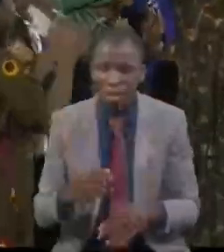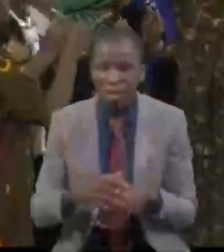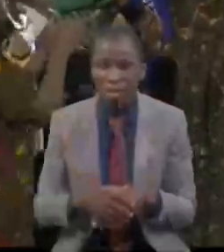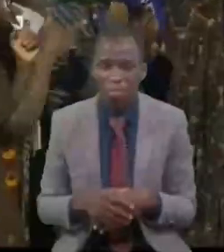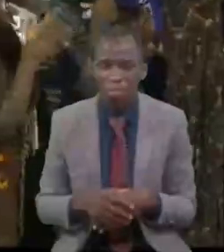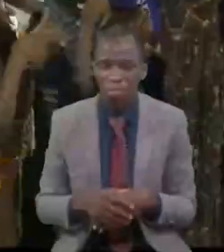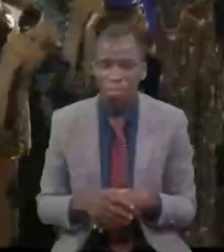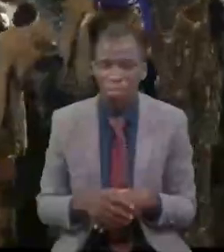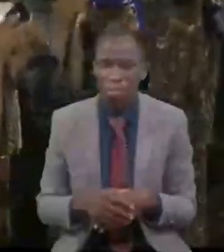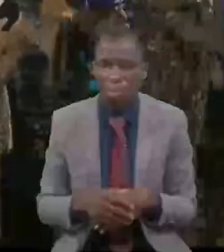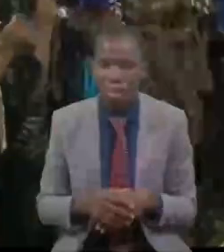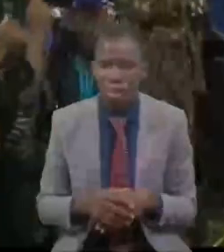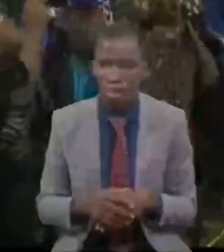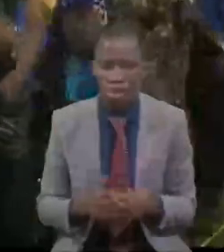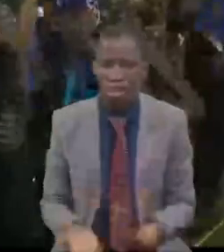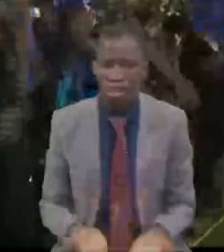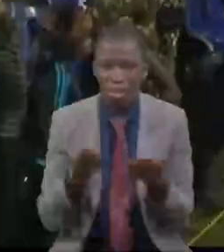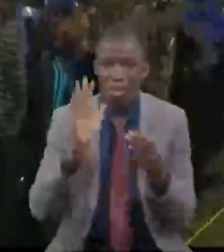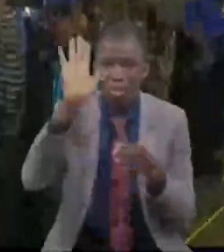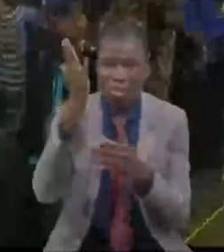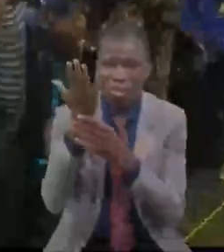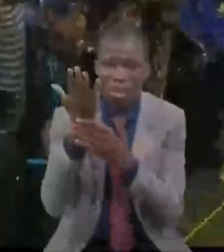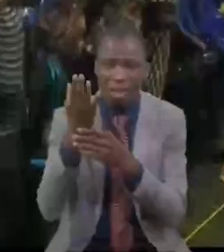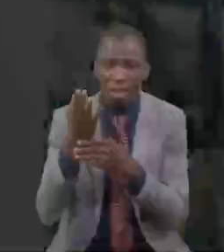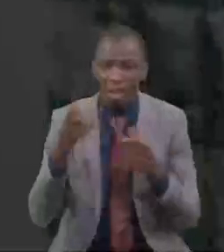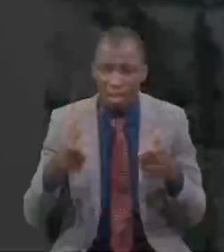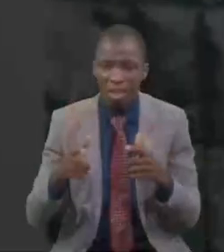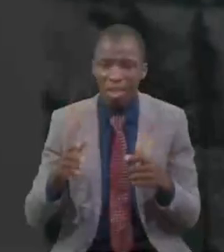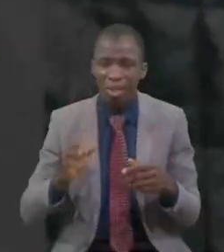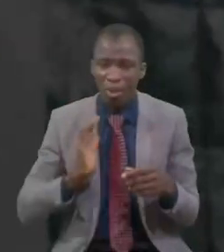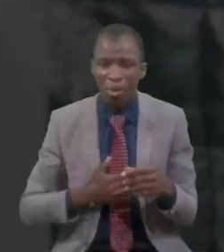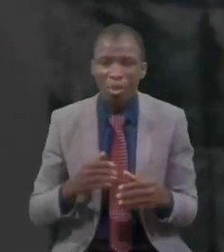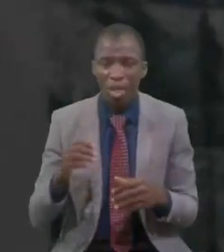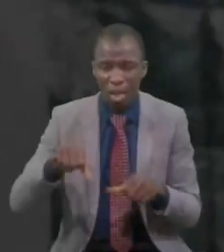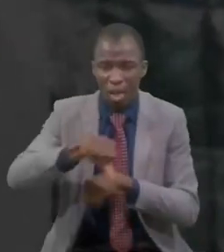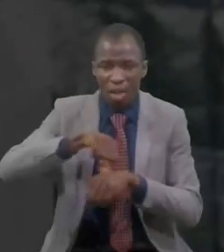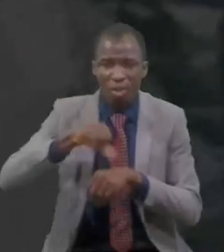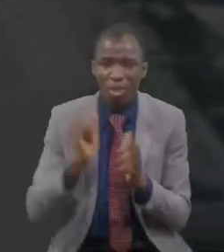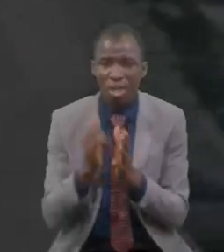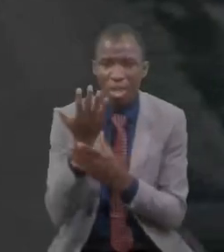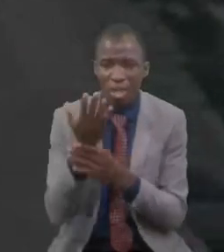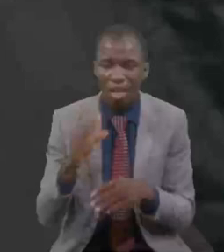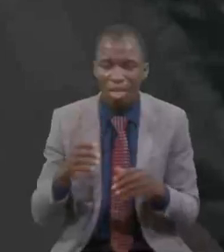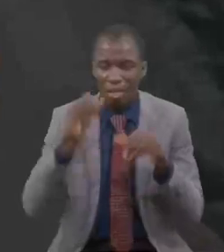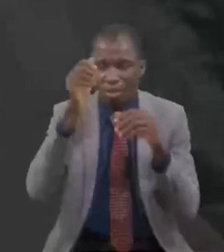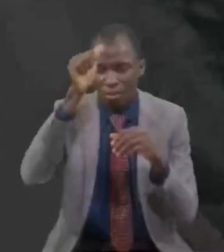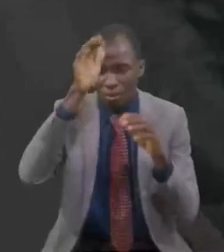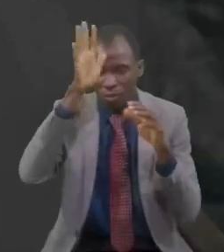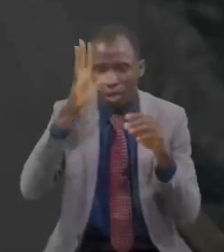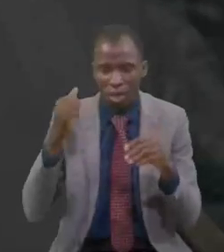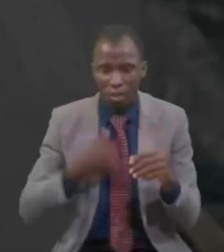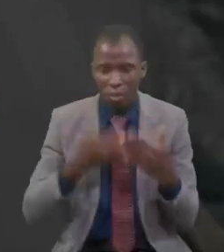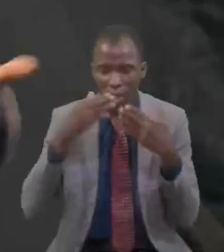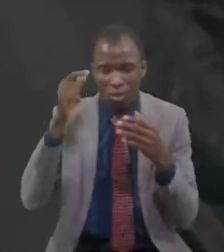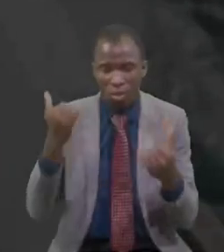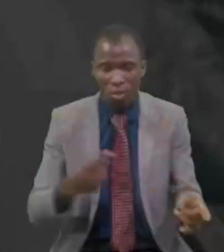Jésus-Christ levez ses mains là alors oignons ses mains là père te remerciion ce jour